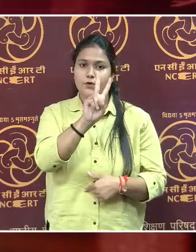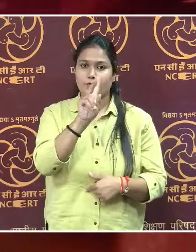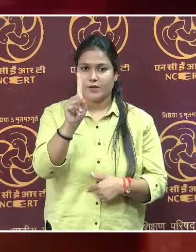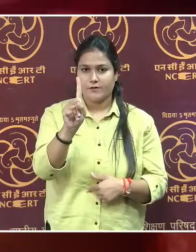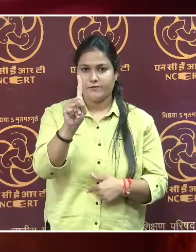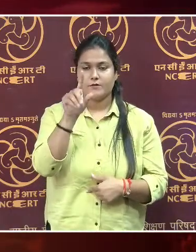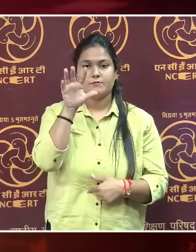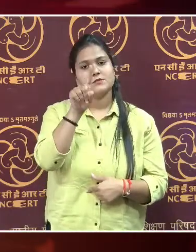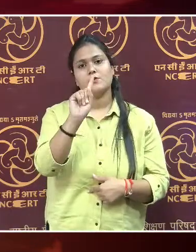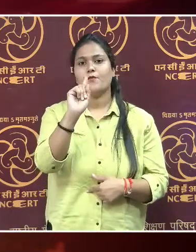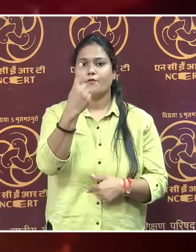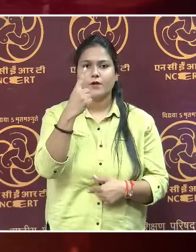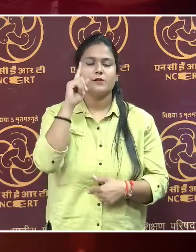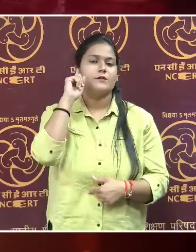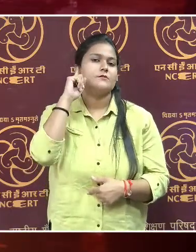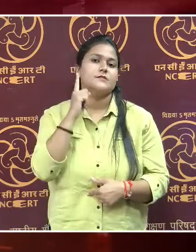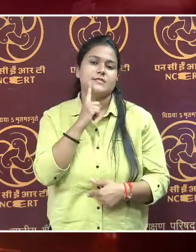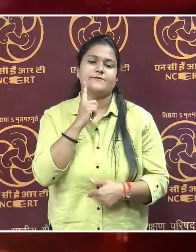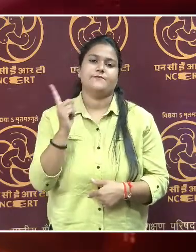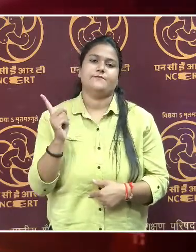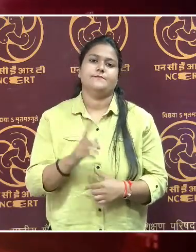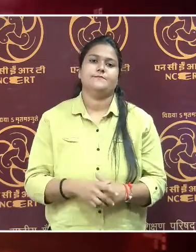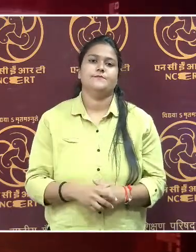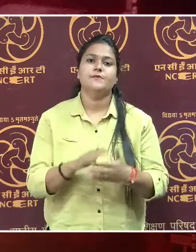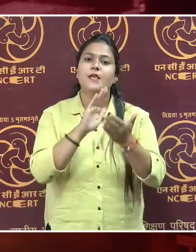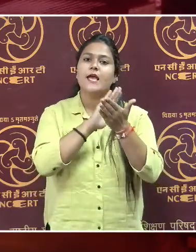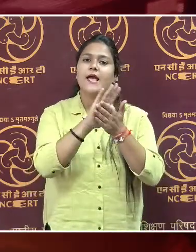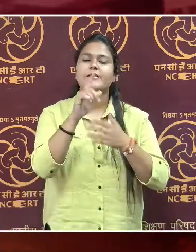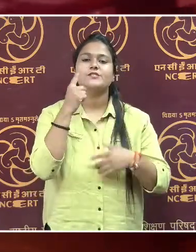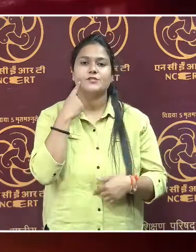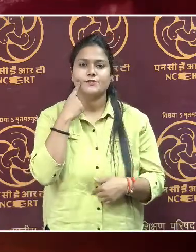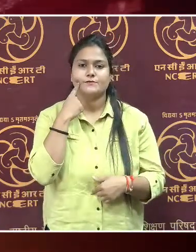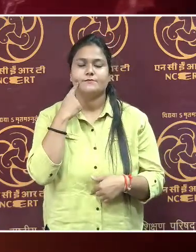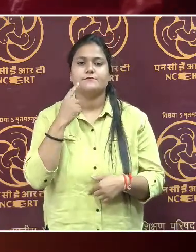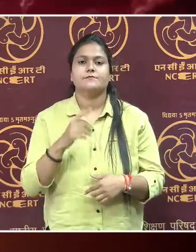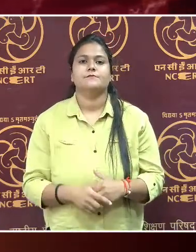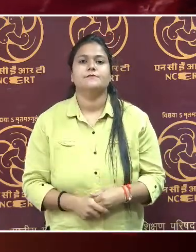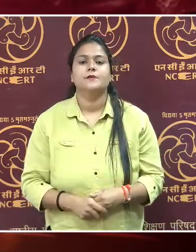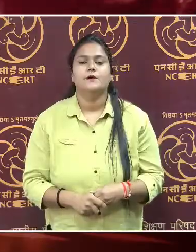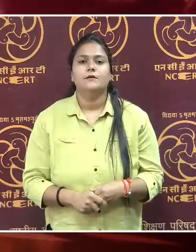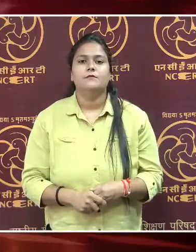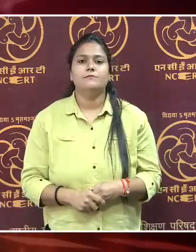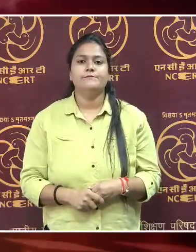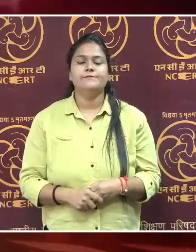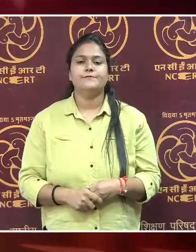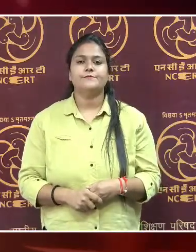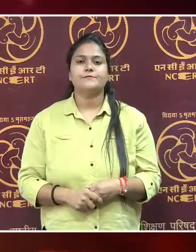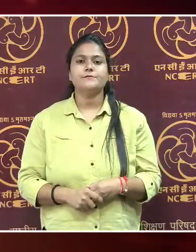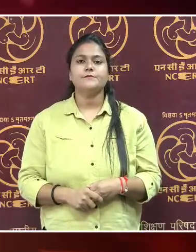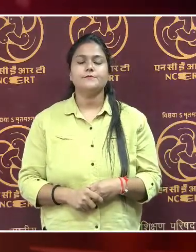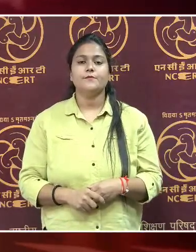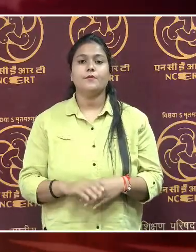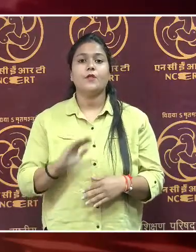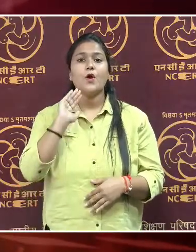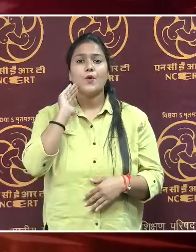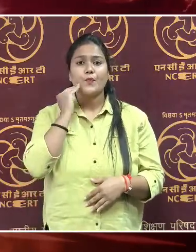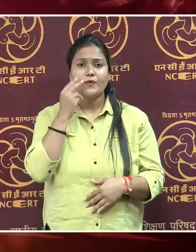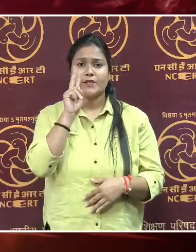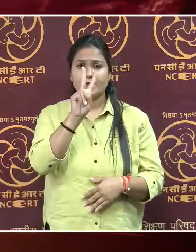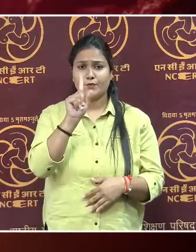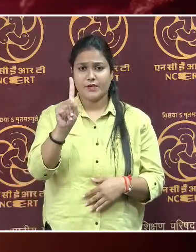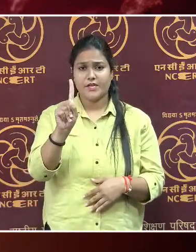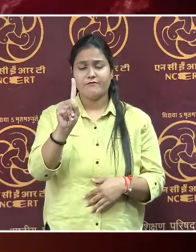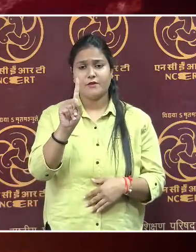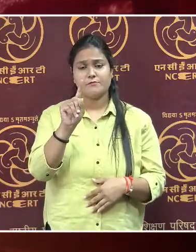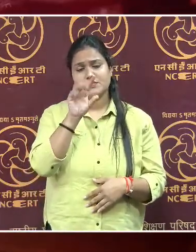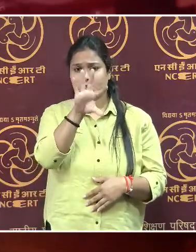हमारा श्रवण बाधिता है, जिसमें हियरिंग इम्पेयरमेंट है, डेफनेस भी आती है। तो जब हम इसको 21 दिव्यांगताओं में से एक